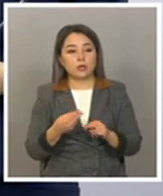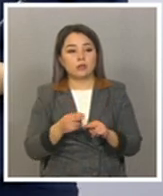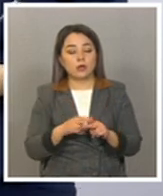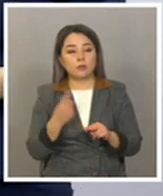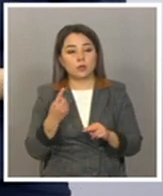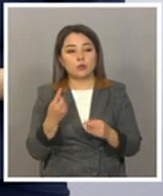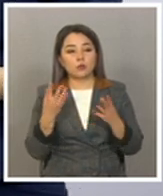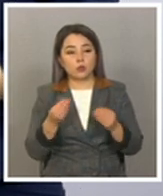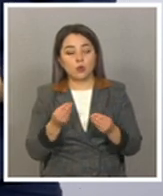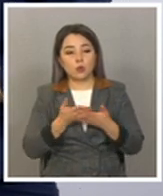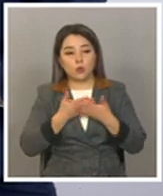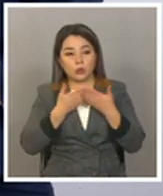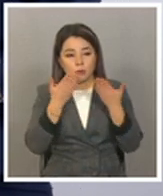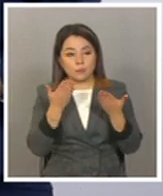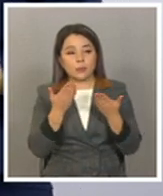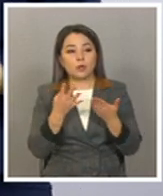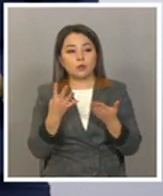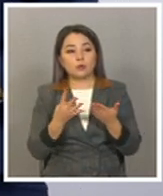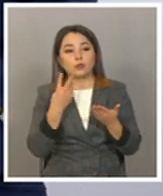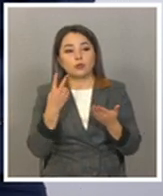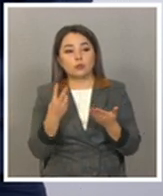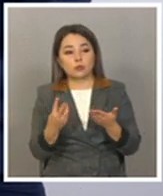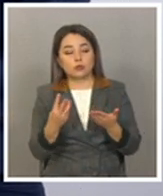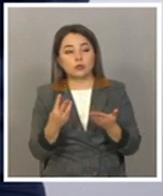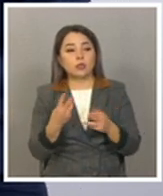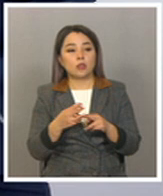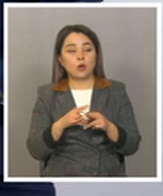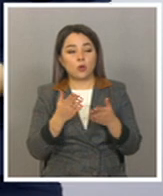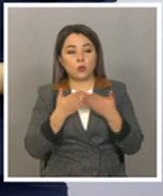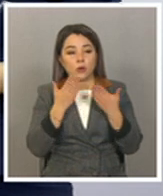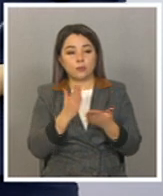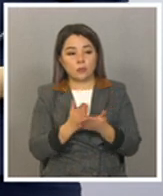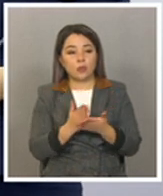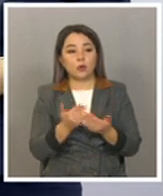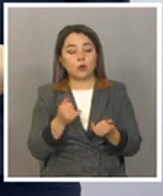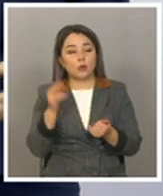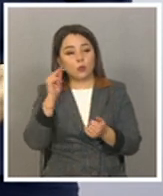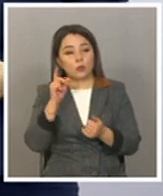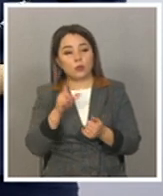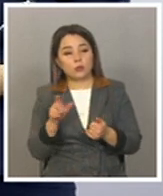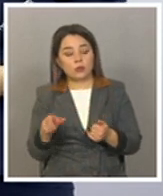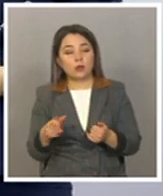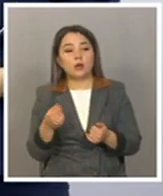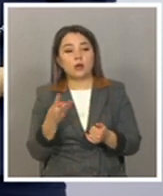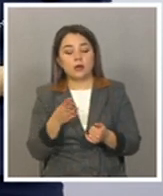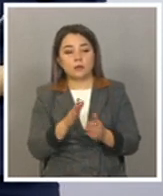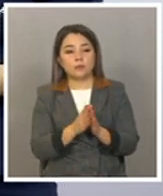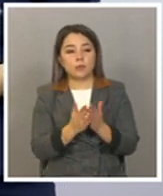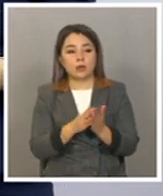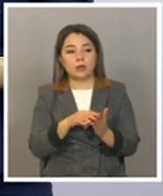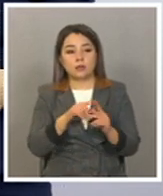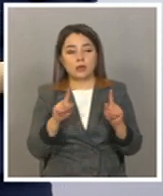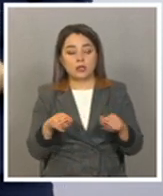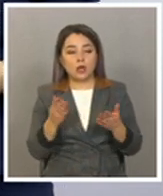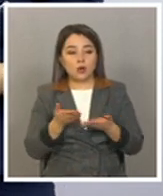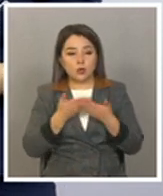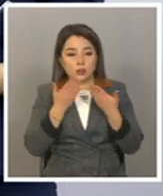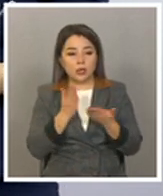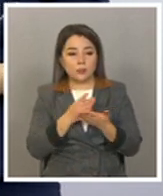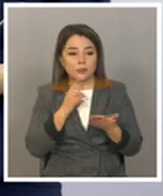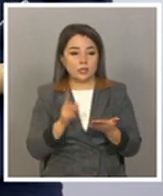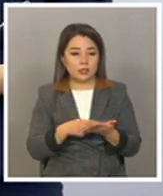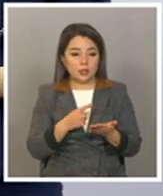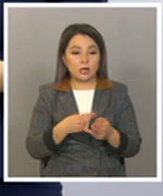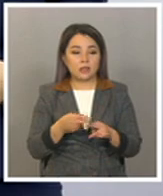күнге оқығанның 4-тен 3-ін оқыды. Үшінші күні оқушы қанша бет оқыды? Осы есепке